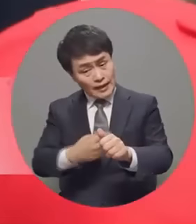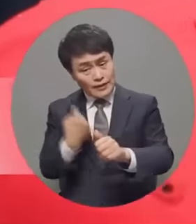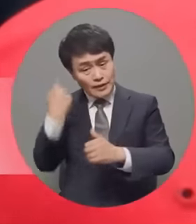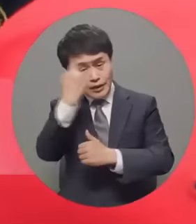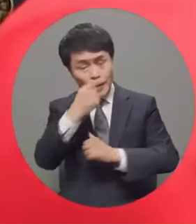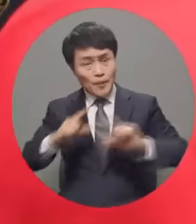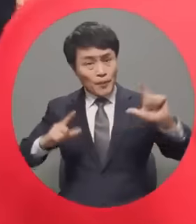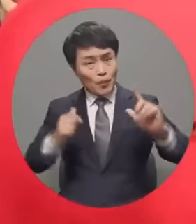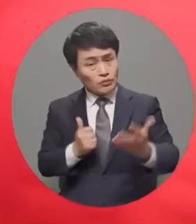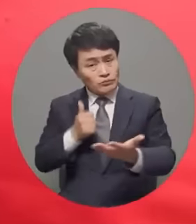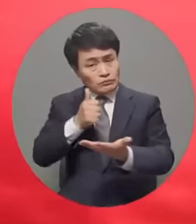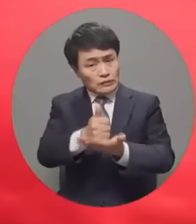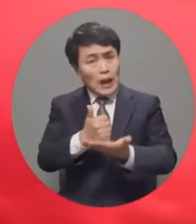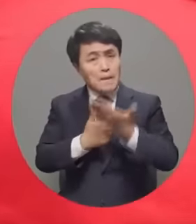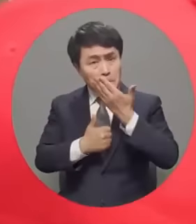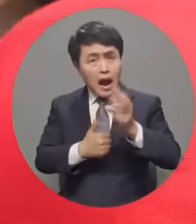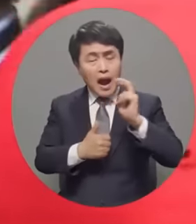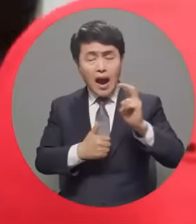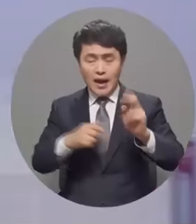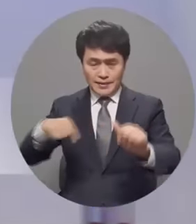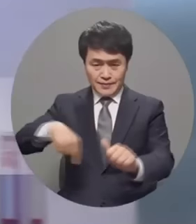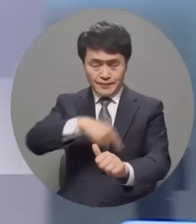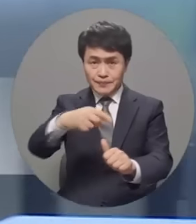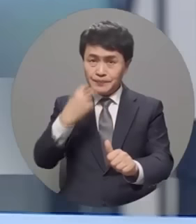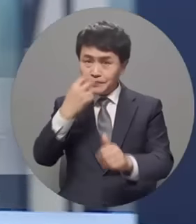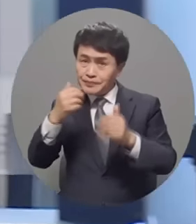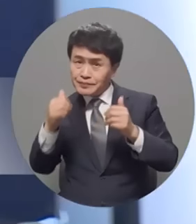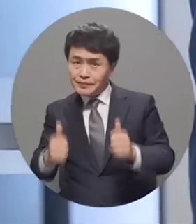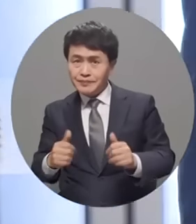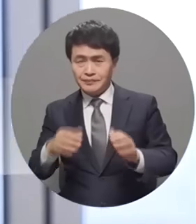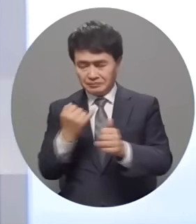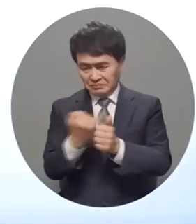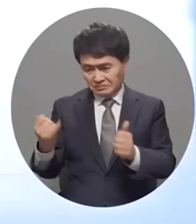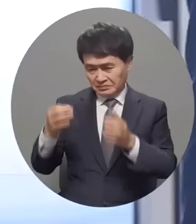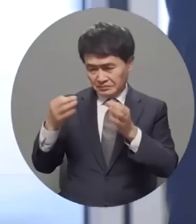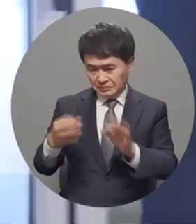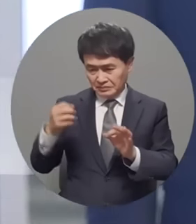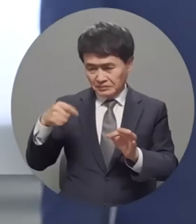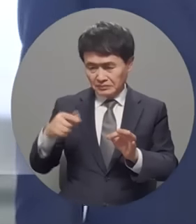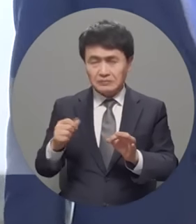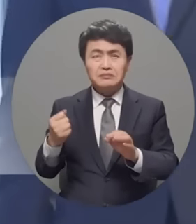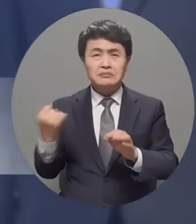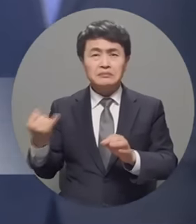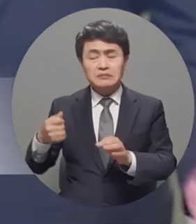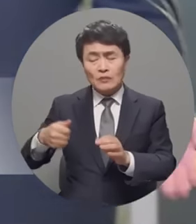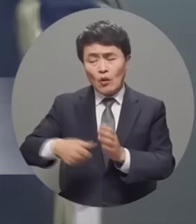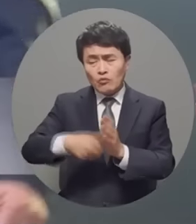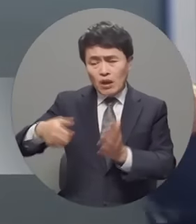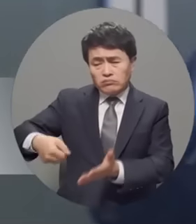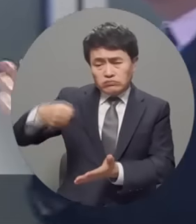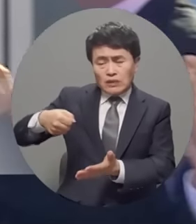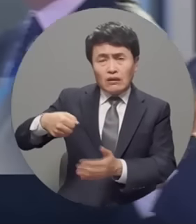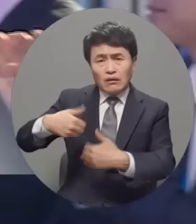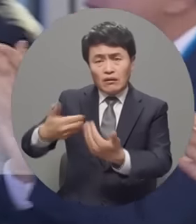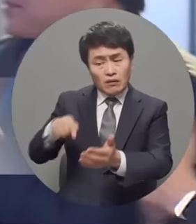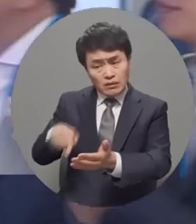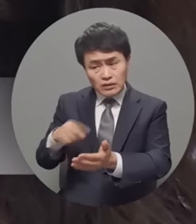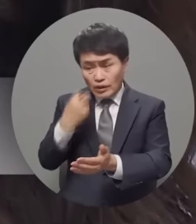것으로 보입니다. 이런 상황에서 검찰이 김건희 여사의 명품백 수수 의혹에 대해 본격 수사에 나선